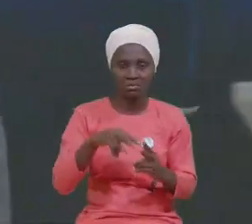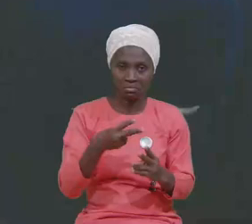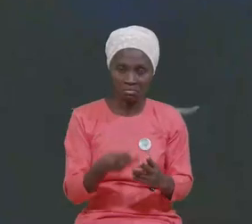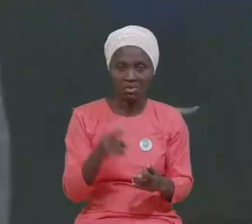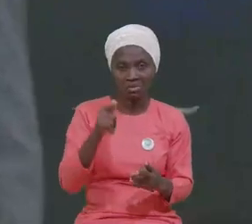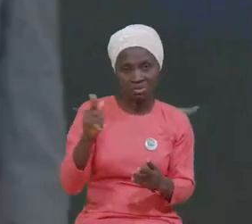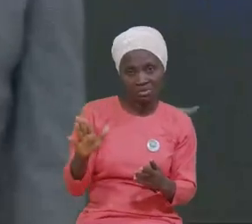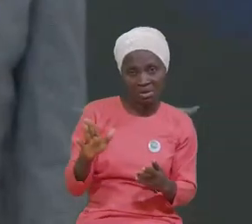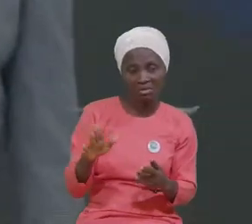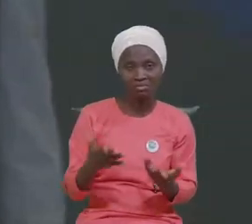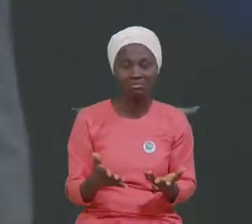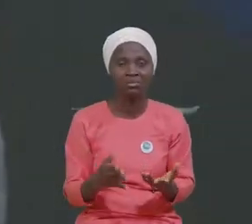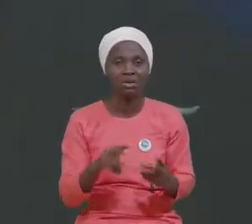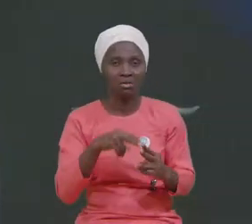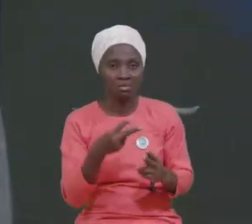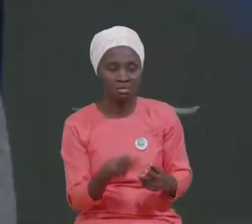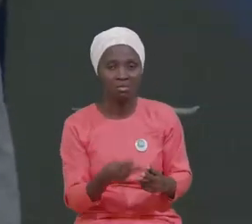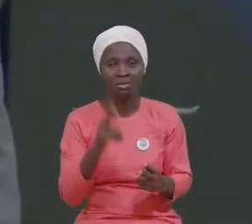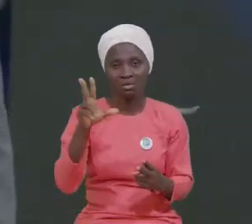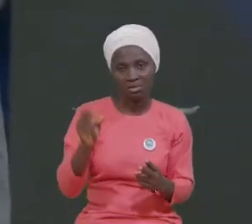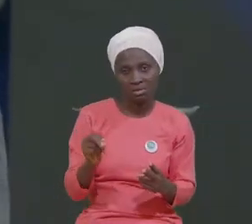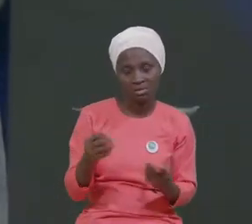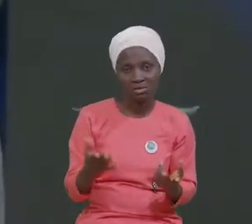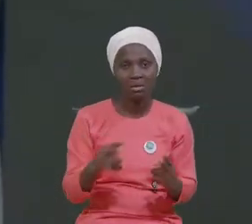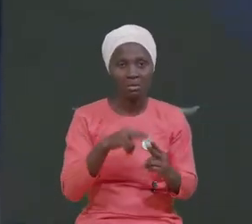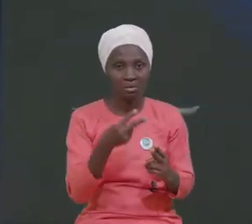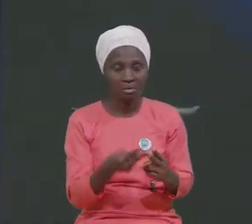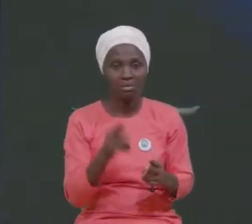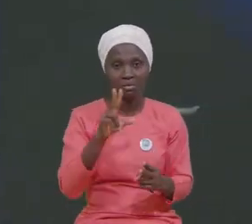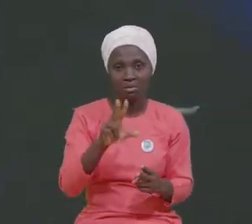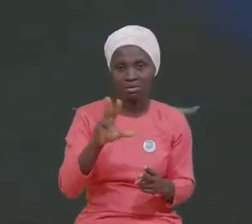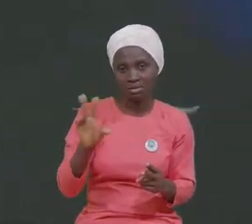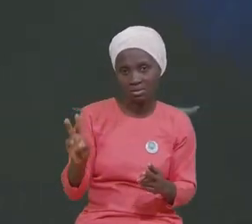25 ans, 30 ans, 37, 40,